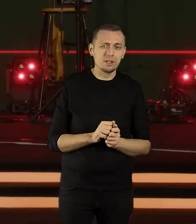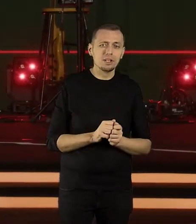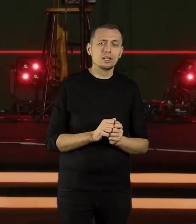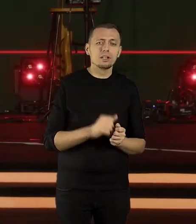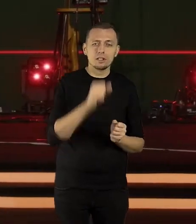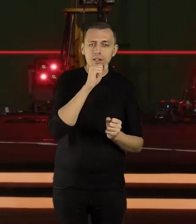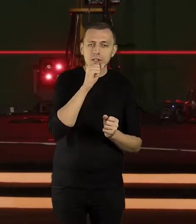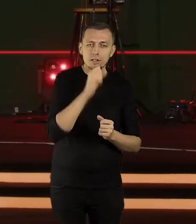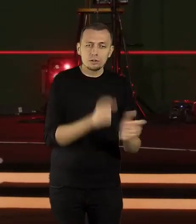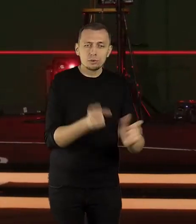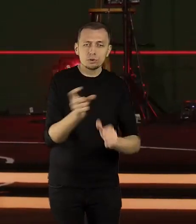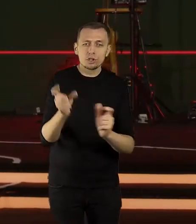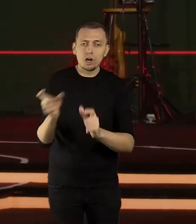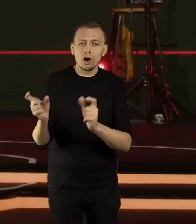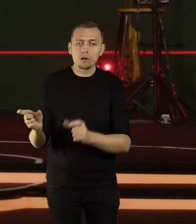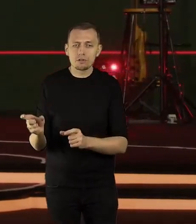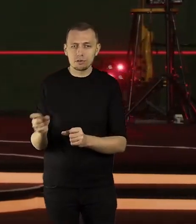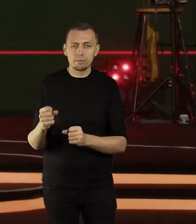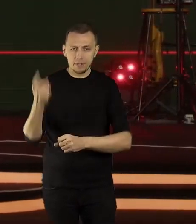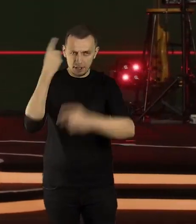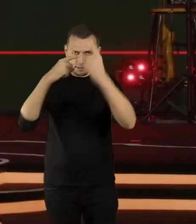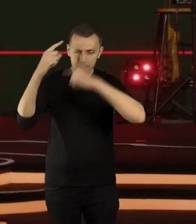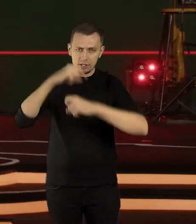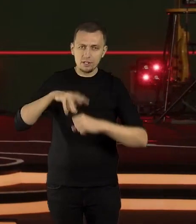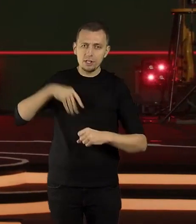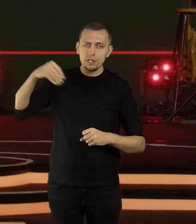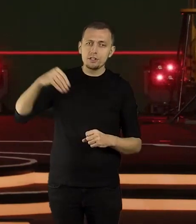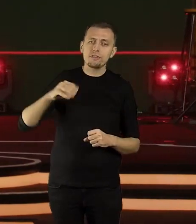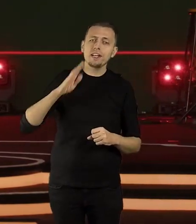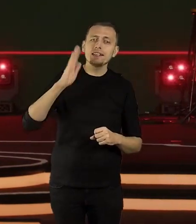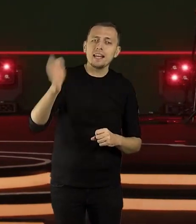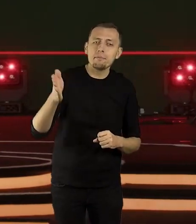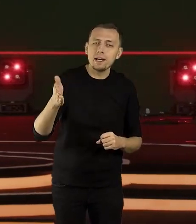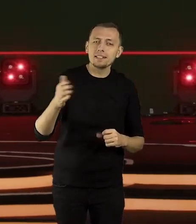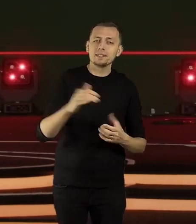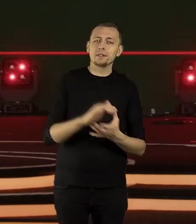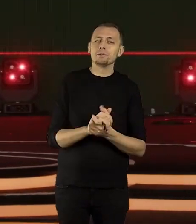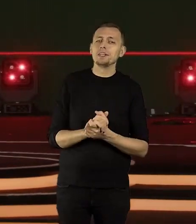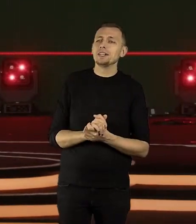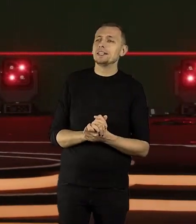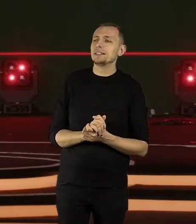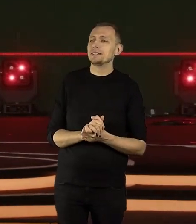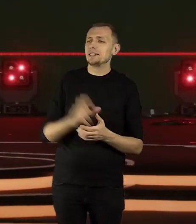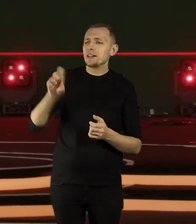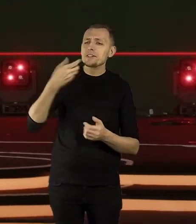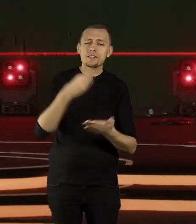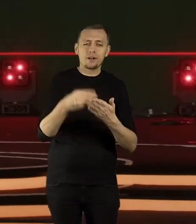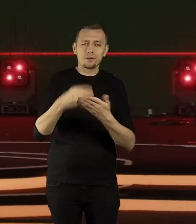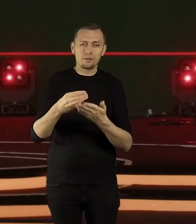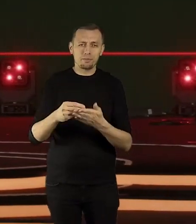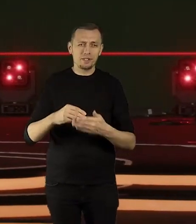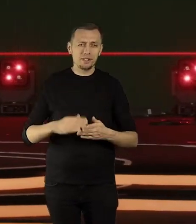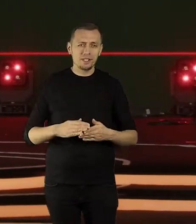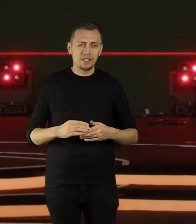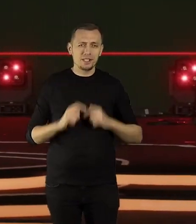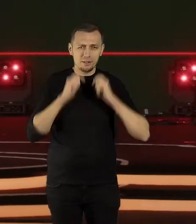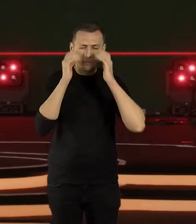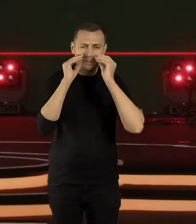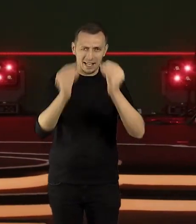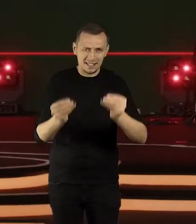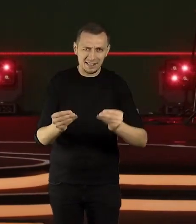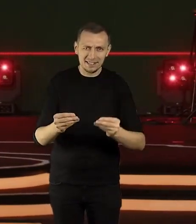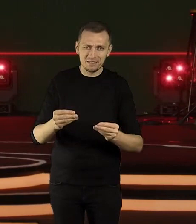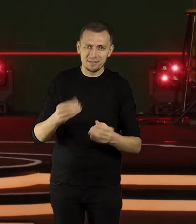mogę kupić mojej żonie, jak ona już jak mnie dostała, to już ma wszystko. Kłopoty i wiele innych temu podobnych rzeczy.